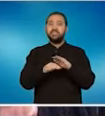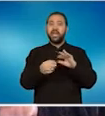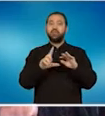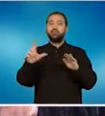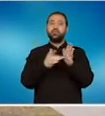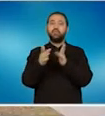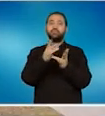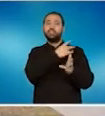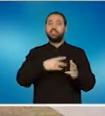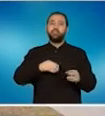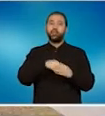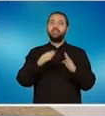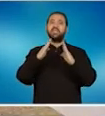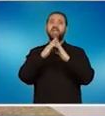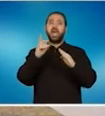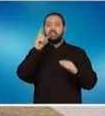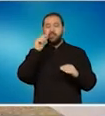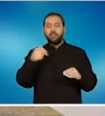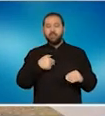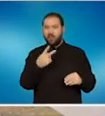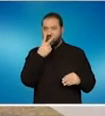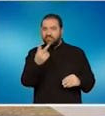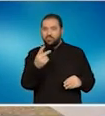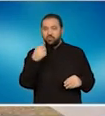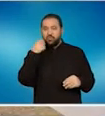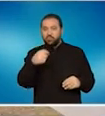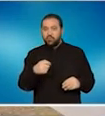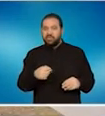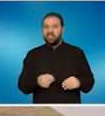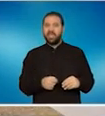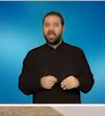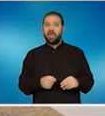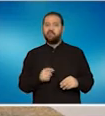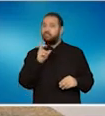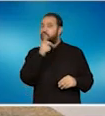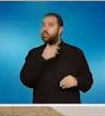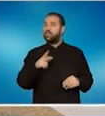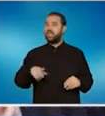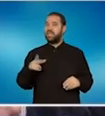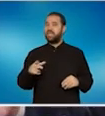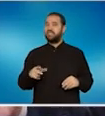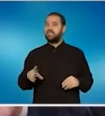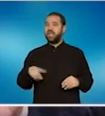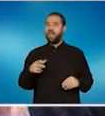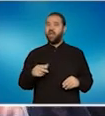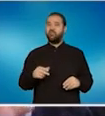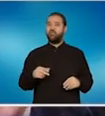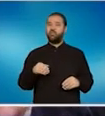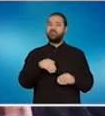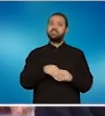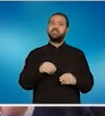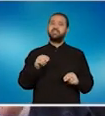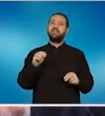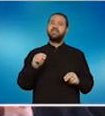casele oamenilor. L-am văzut atunci și a rămas așa, că nu știam de unde este. A fost la universitate